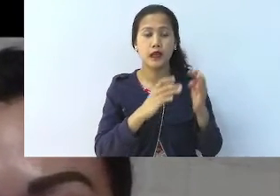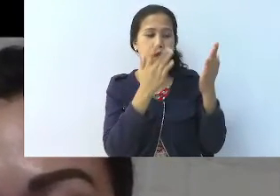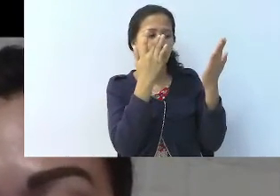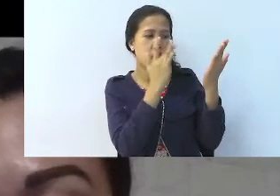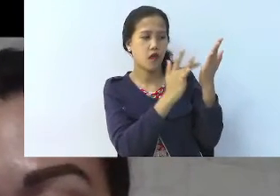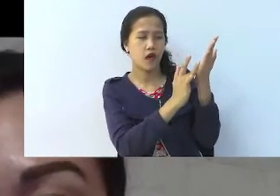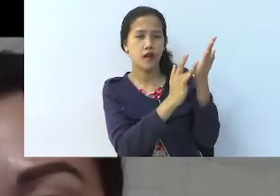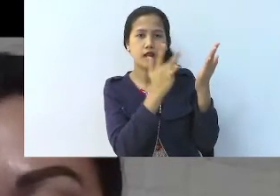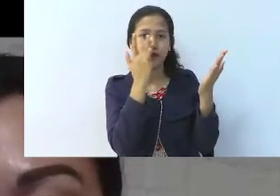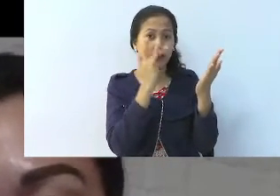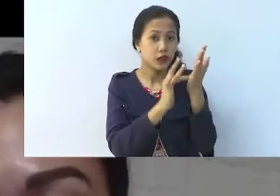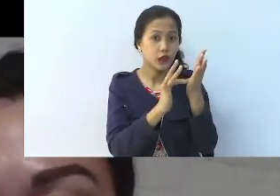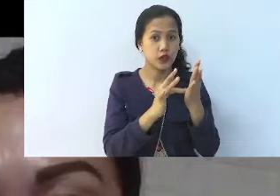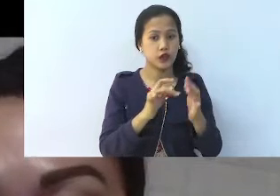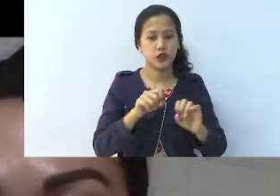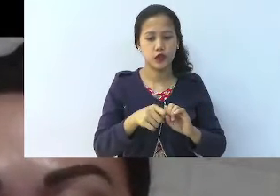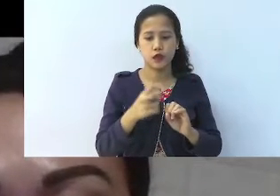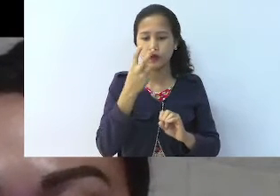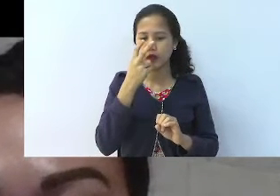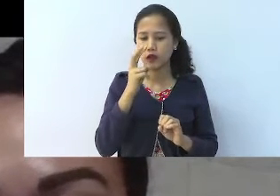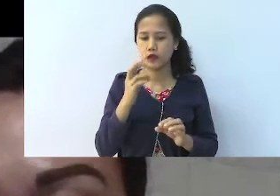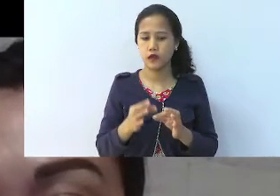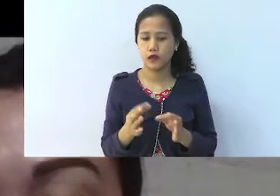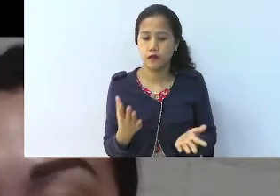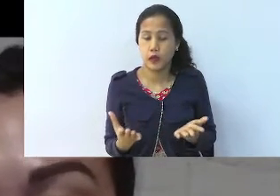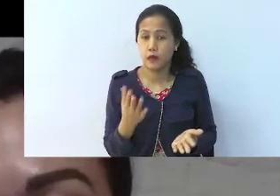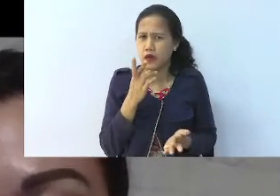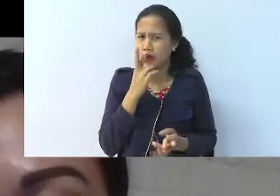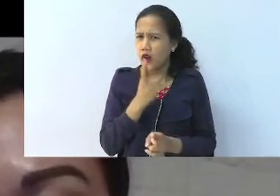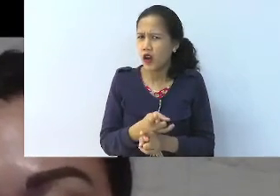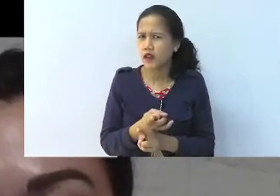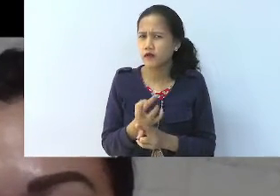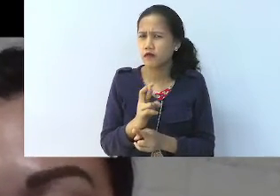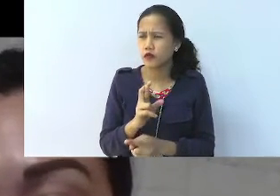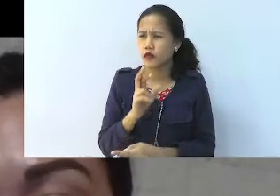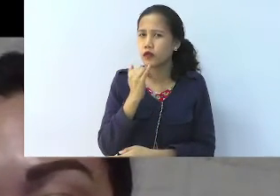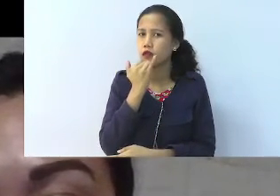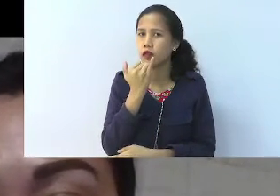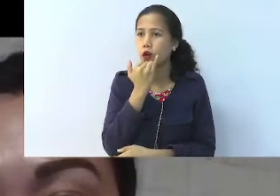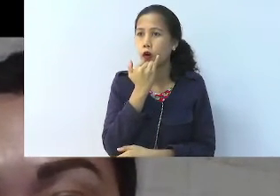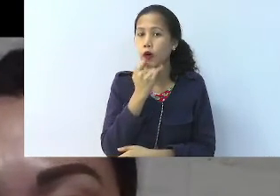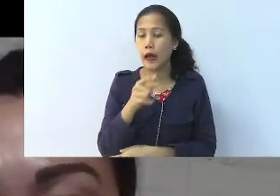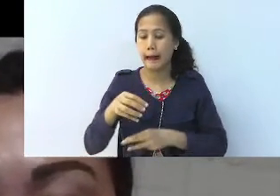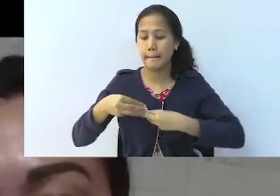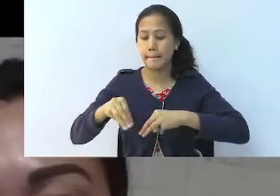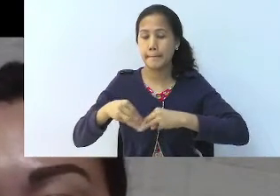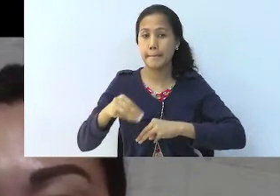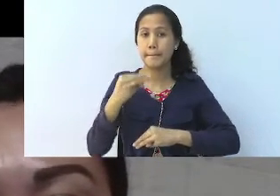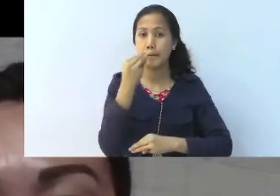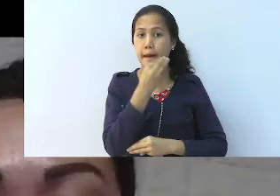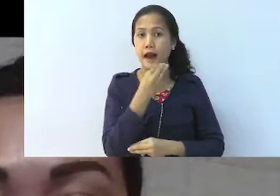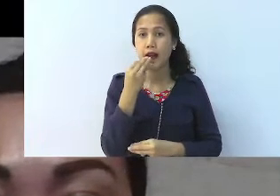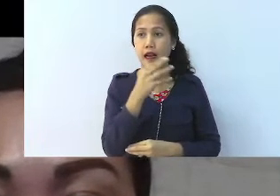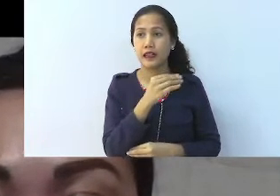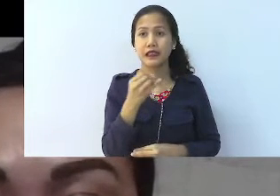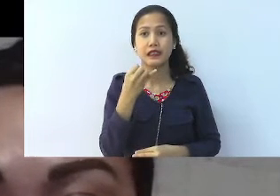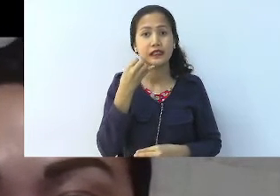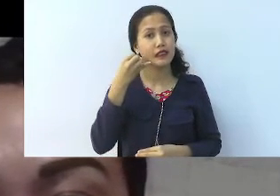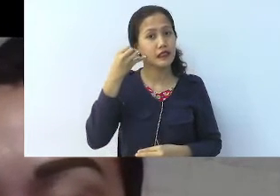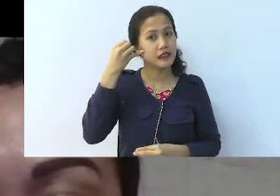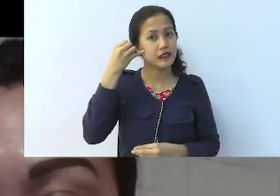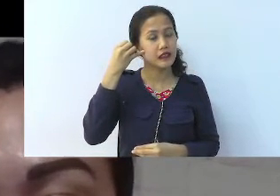temporomandibular disorder o TMJ dysfunction. Yan. Yung mga exercises na ito, mas magandang